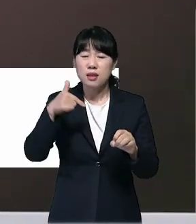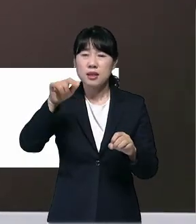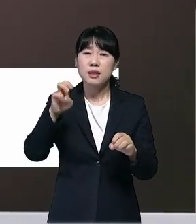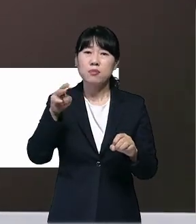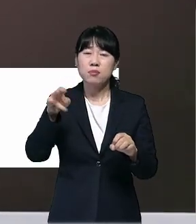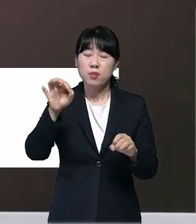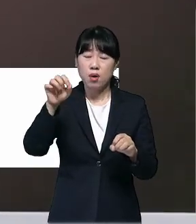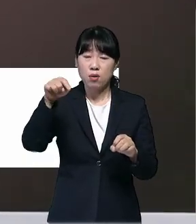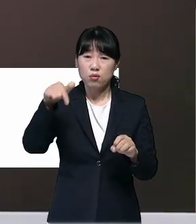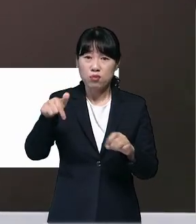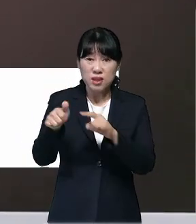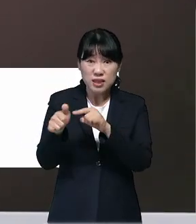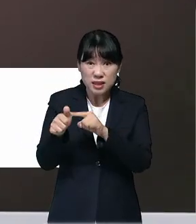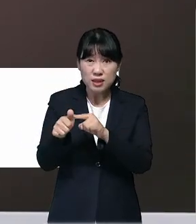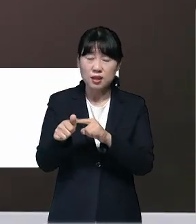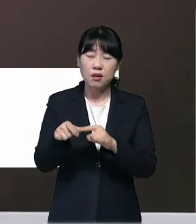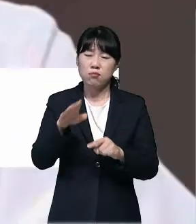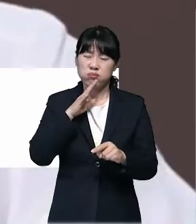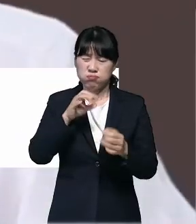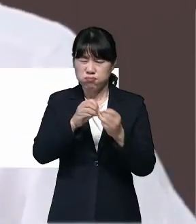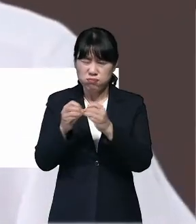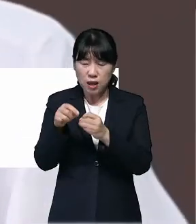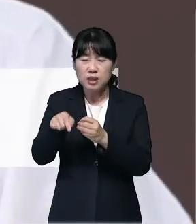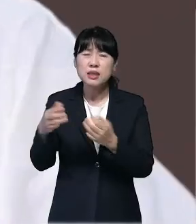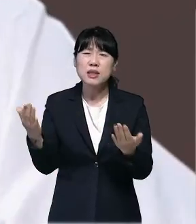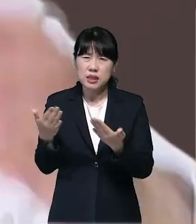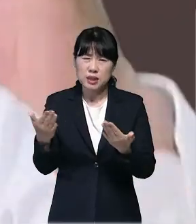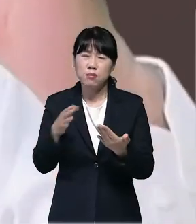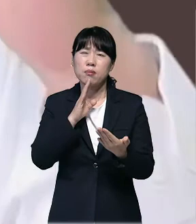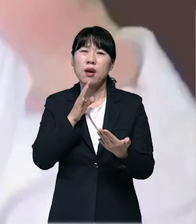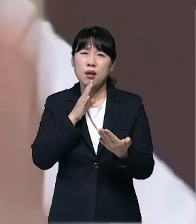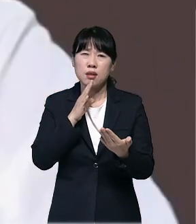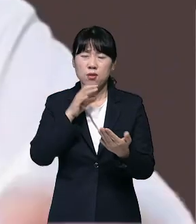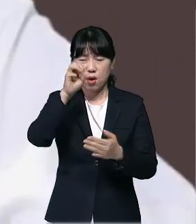씨는 모두 꾸며낸 일이었다며 광주 시민에 사과했습니다.